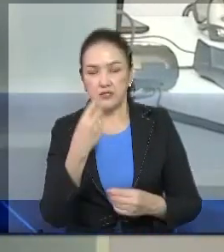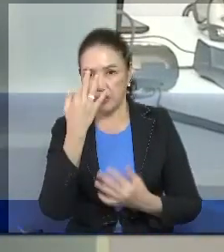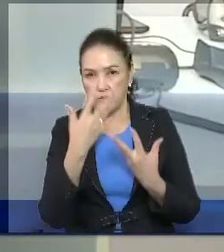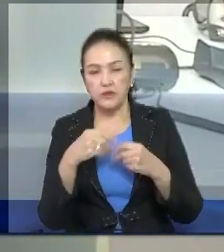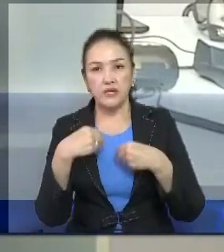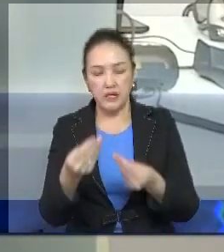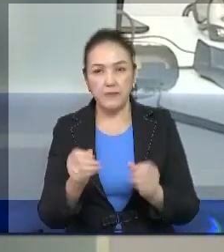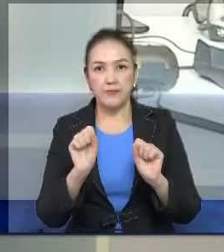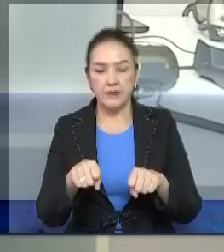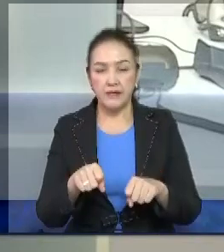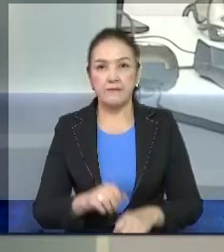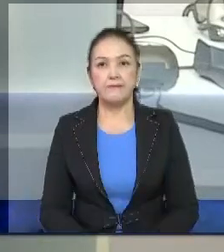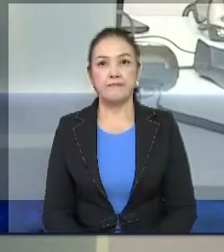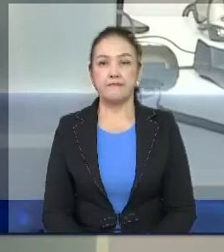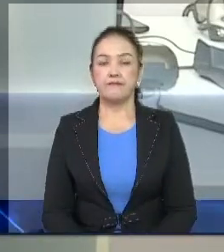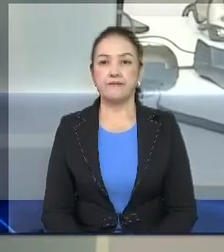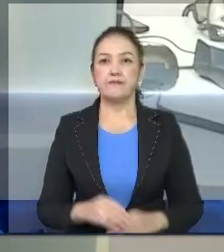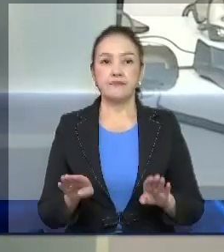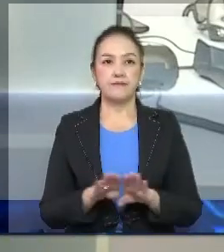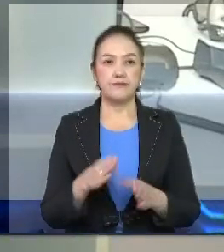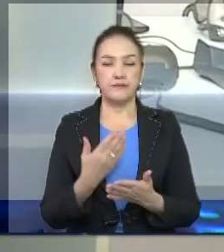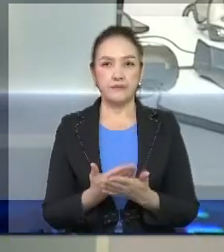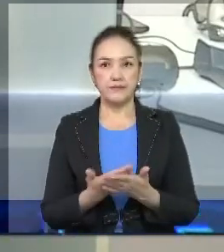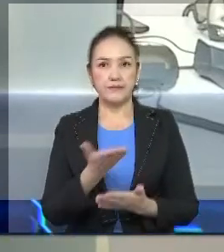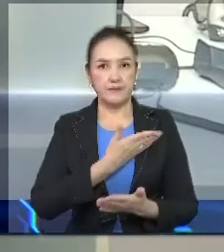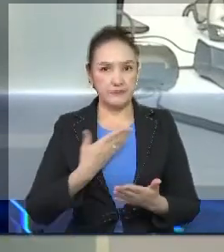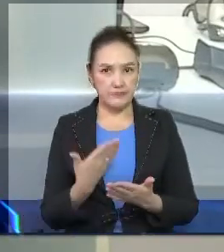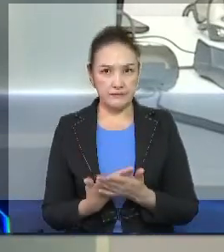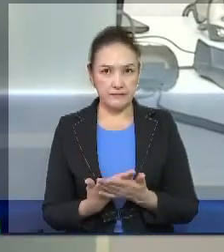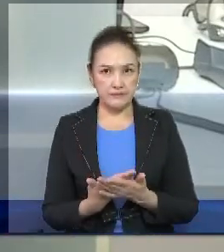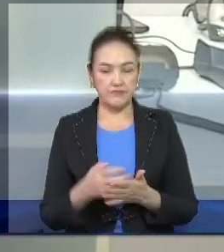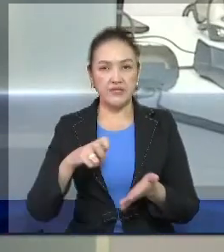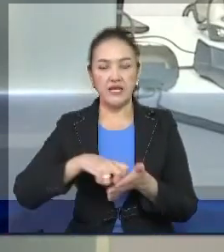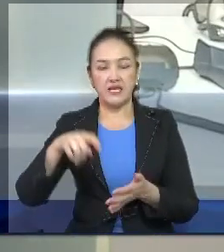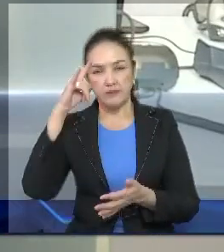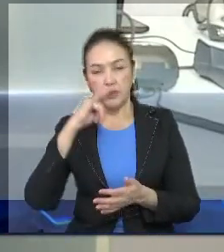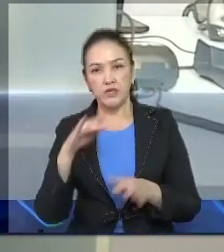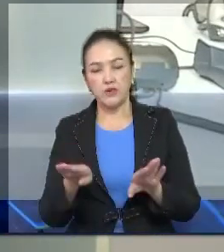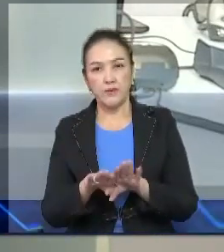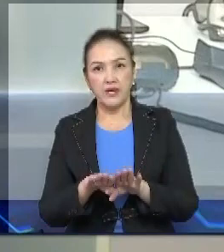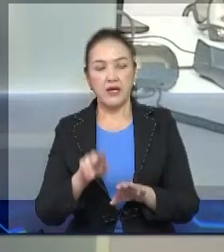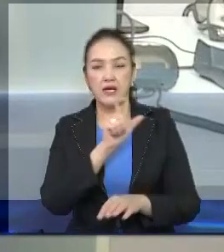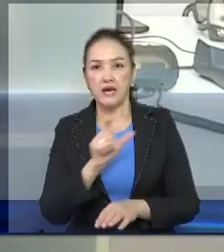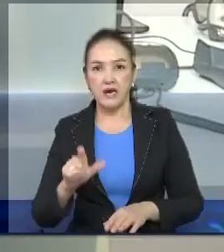Және агенттік қызметтерді көрсете аламыз. Агенттік қызмет ретінде біз Қазпошта